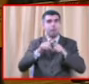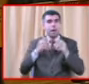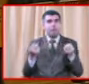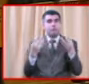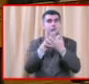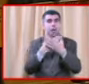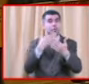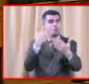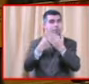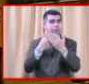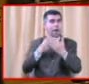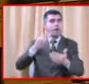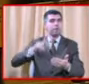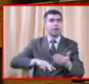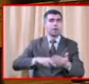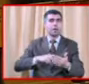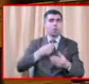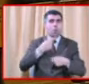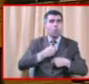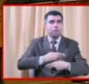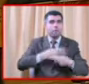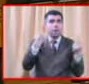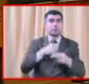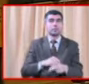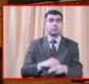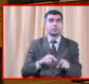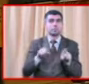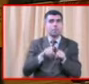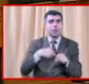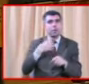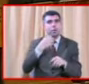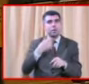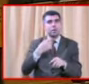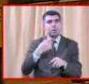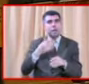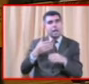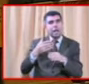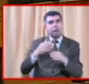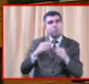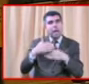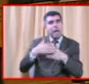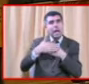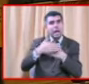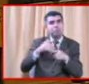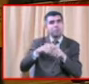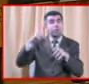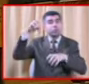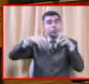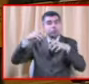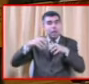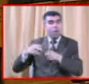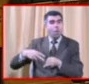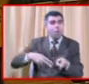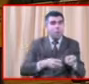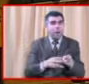ديال استراتيجية السكن في العالم القروي. مع الأسف السيد الوزير، غادي نربطوا ما وقع من حوادث مؤلمة ديال الفيضانات بغياب